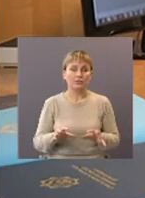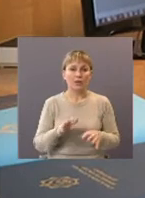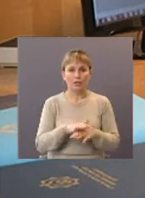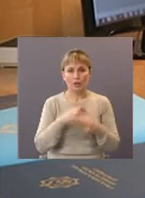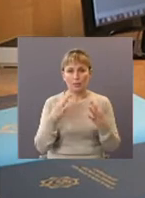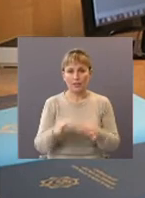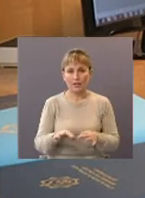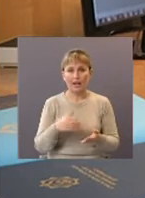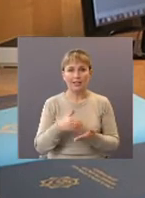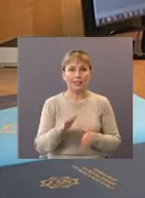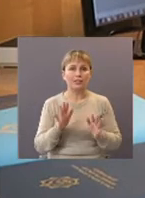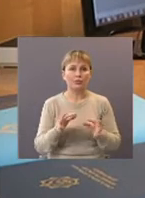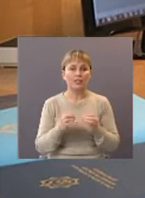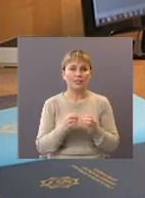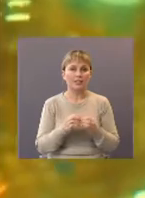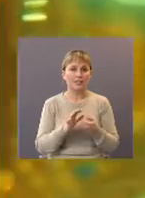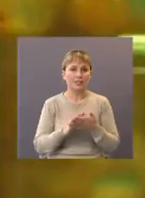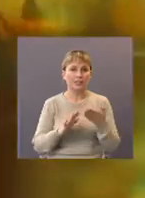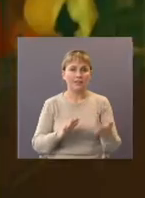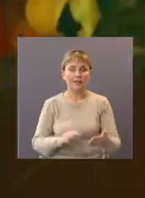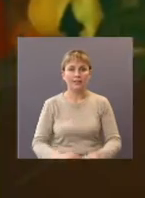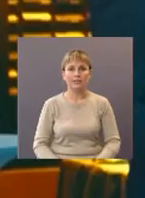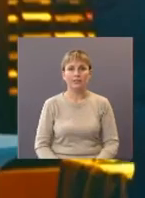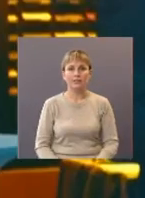одобрены. Отказано только 10 заявлений.